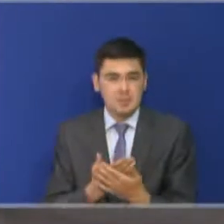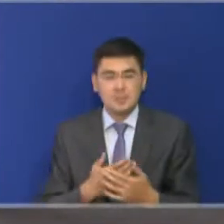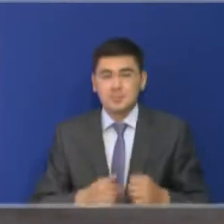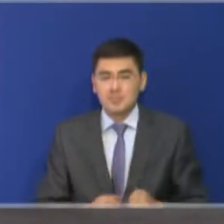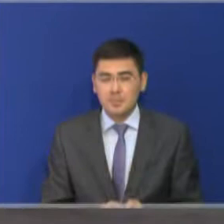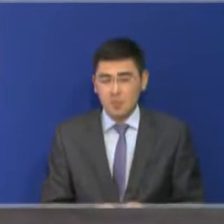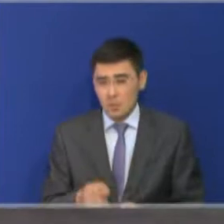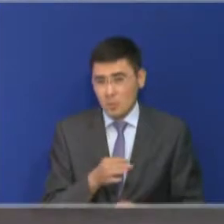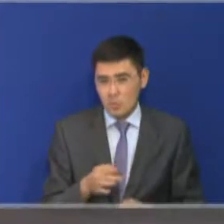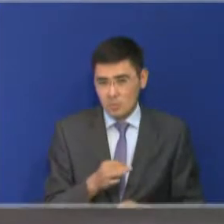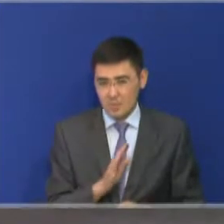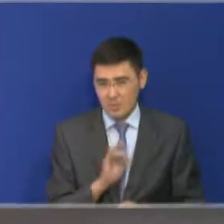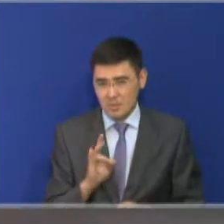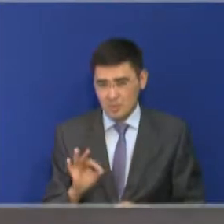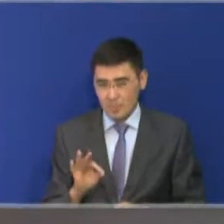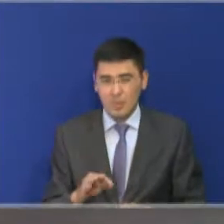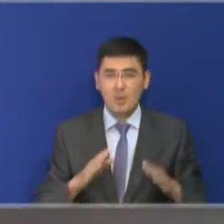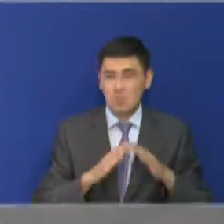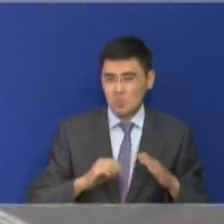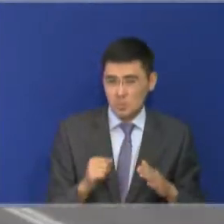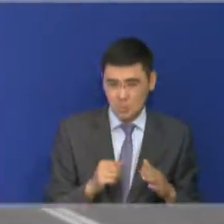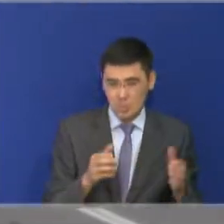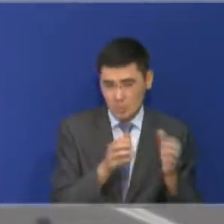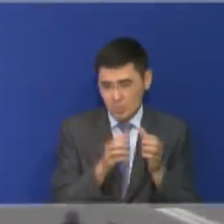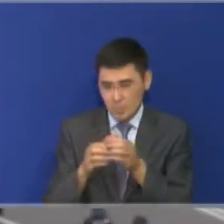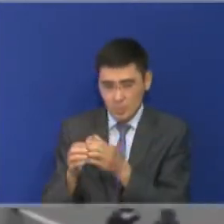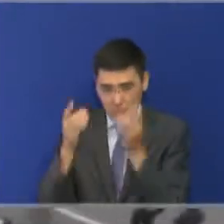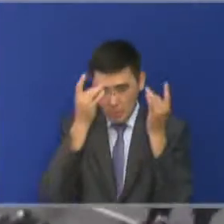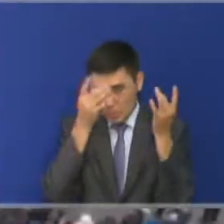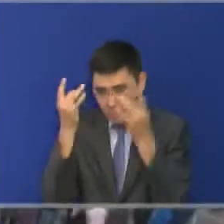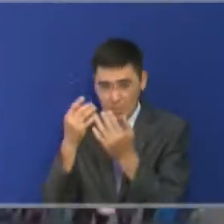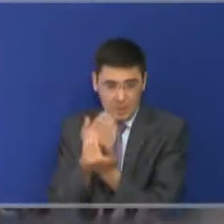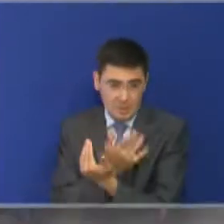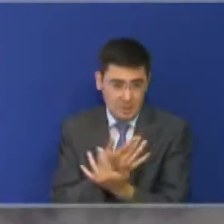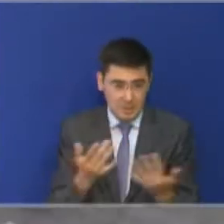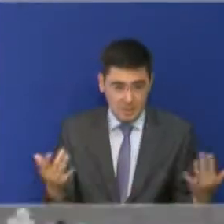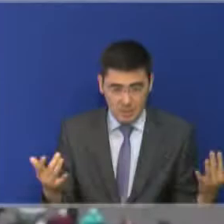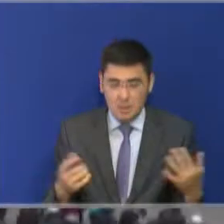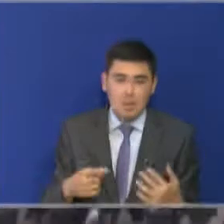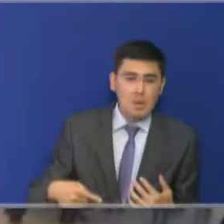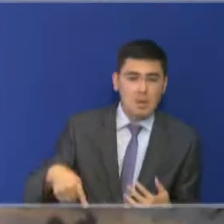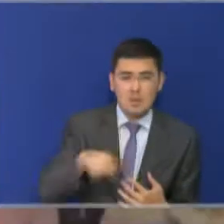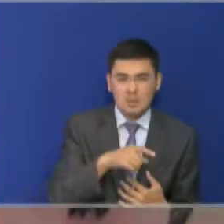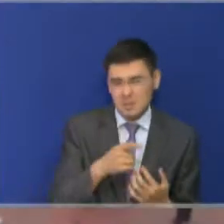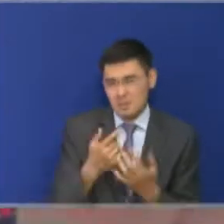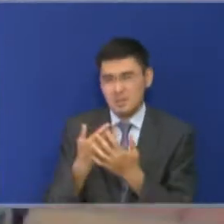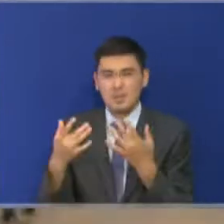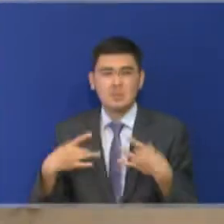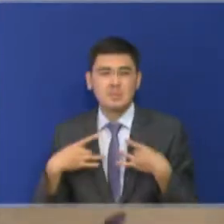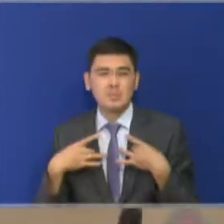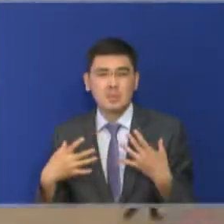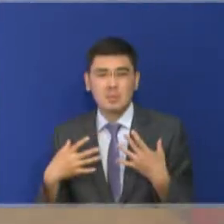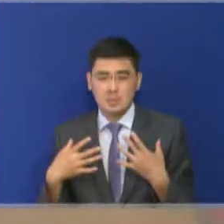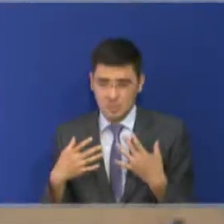этномәдени бірлестіктер әр ұлттың тарихын, мәдениетін, салт-дәстүрін сақтауға жұмыс істейді. Жылдар бойы құндылығын жоғалтпаған байқаулардың бірі